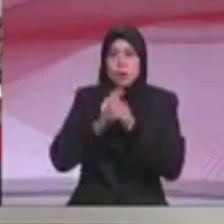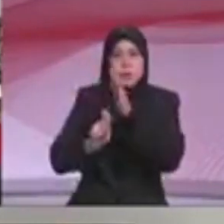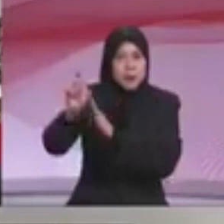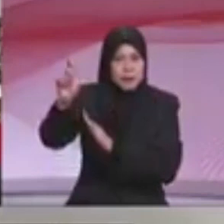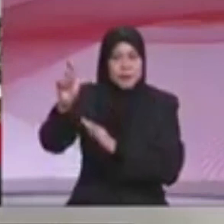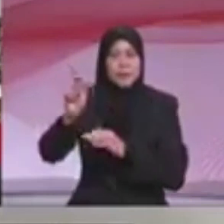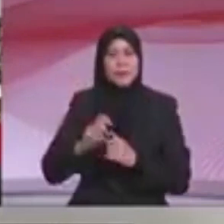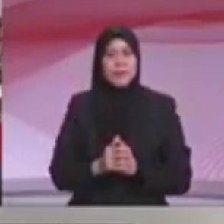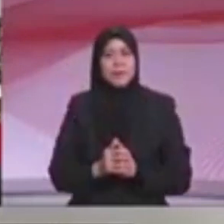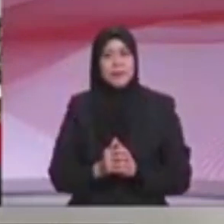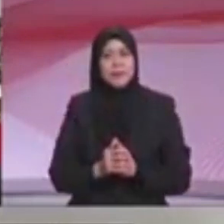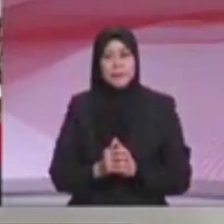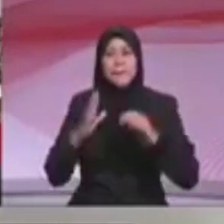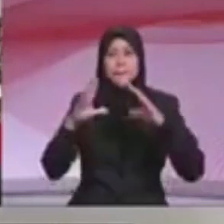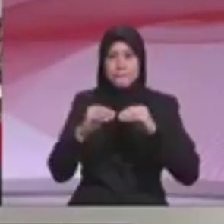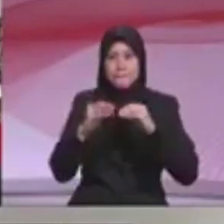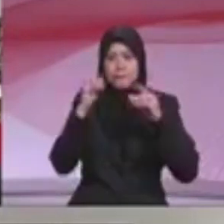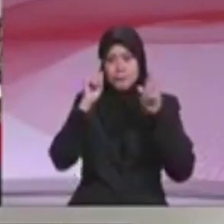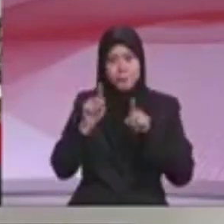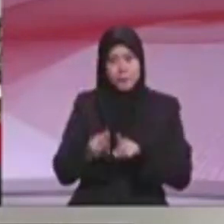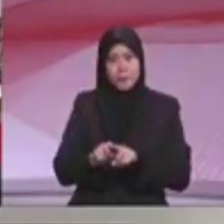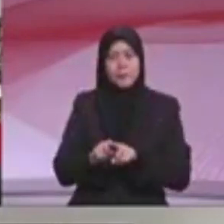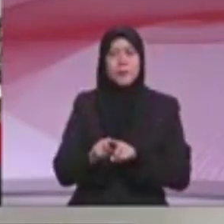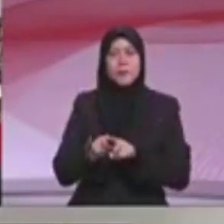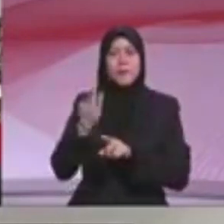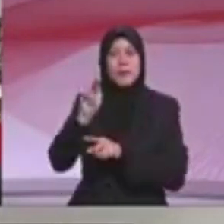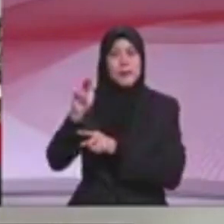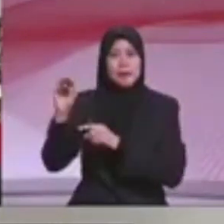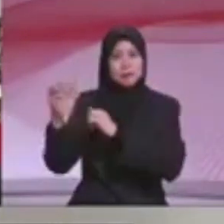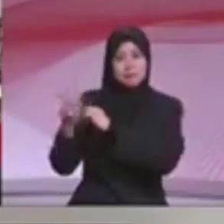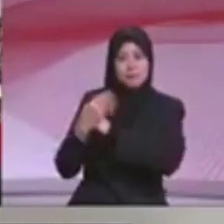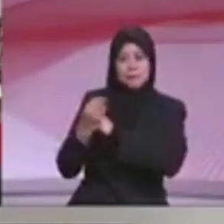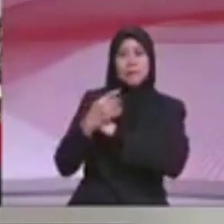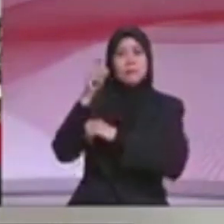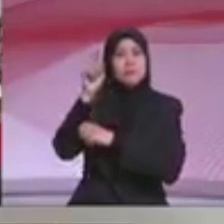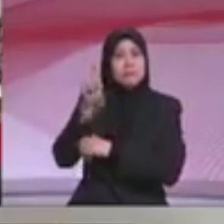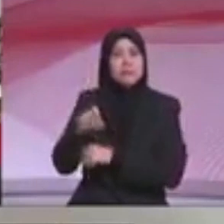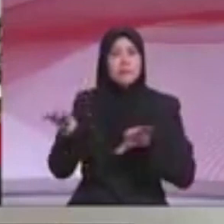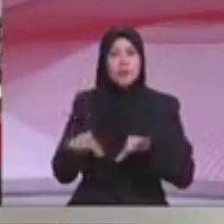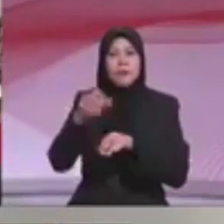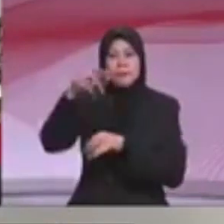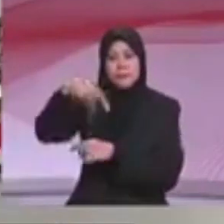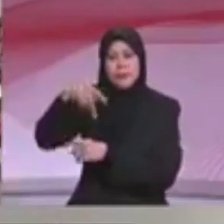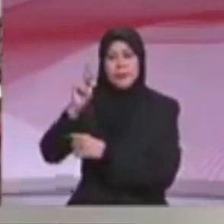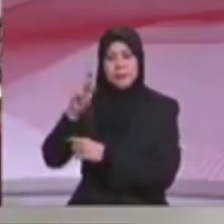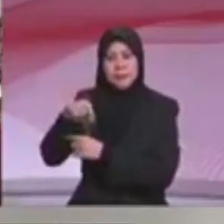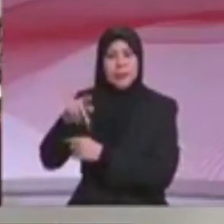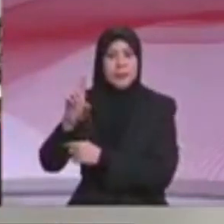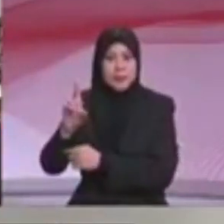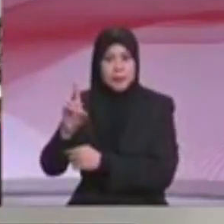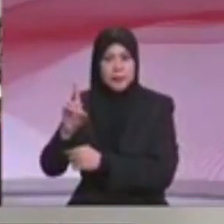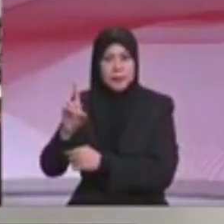itu, mesyuarat bersetuju di atas nasihat KKM untuk melaksanakan PKPD